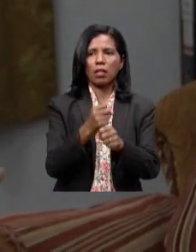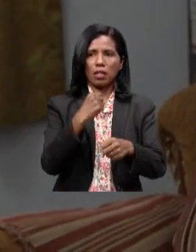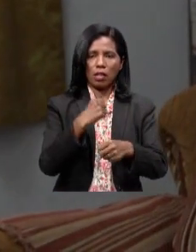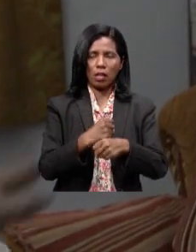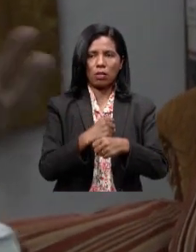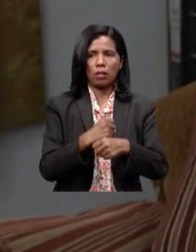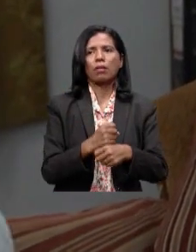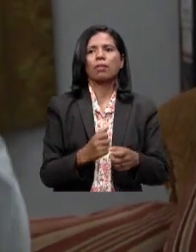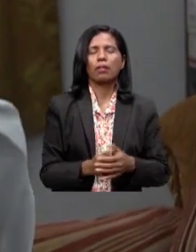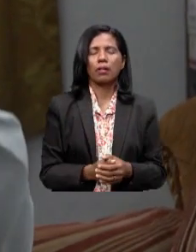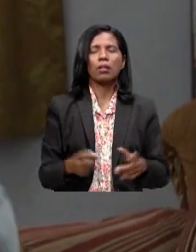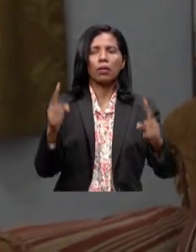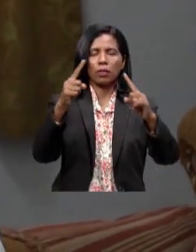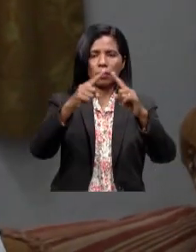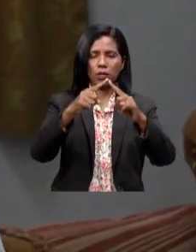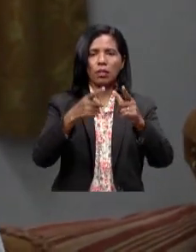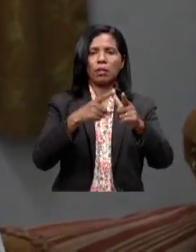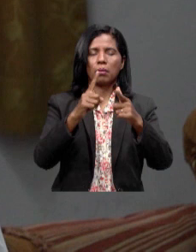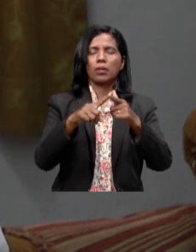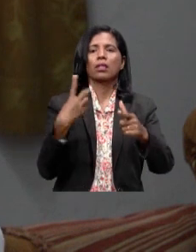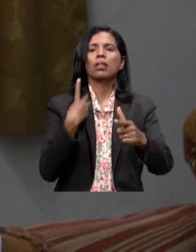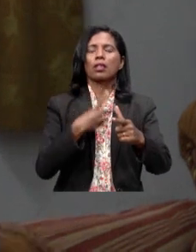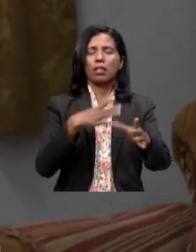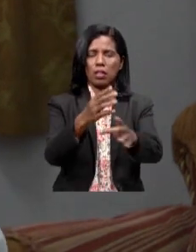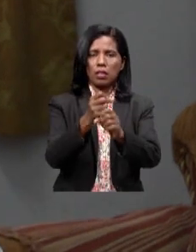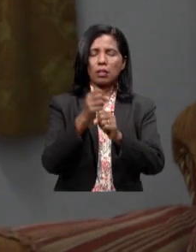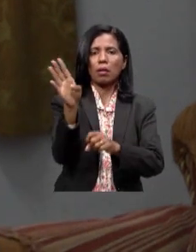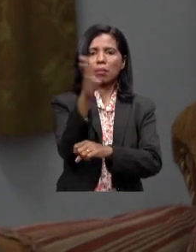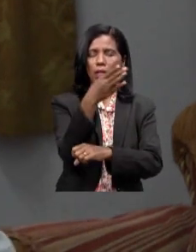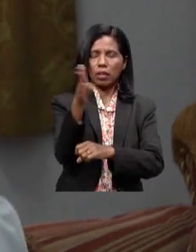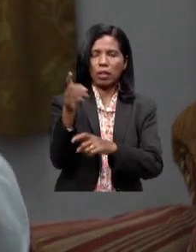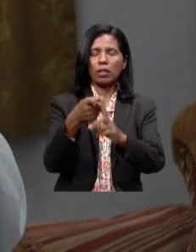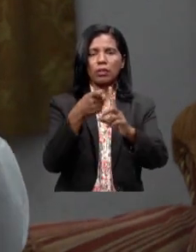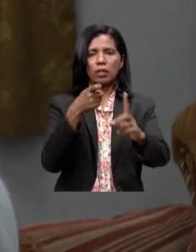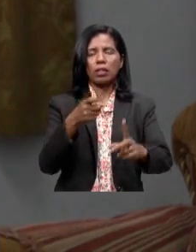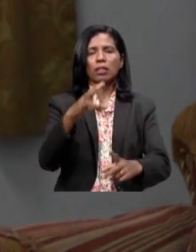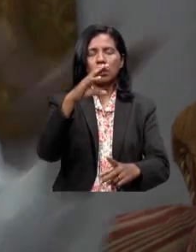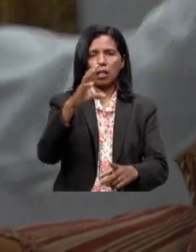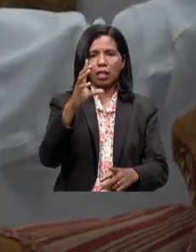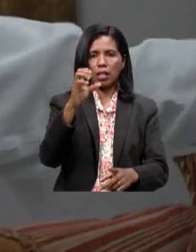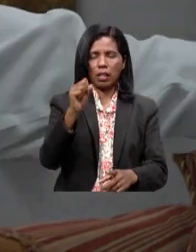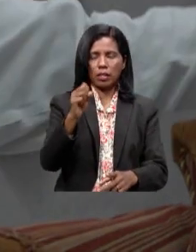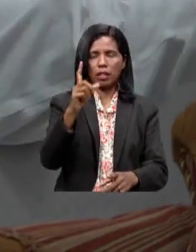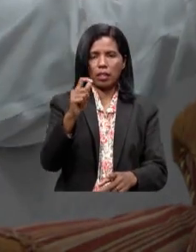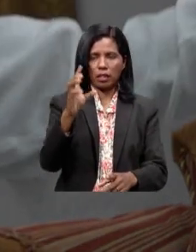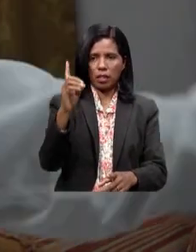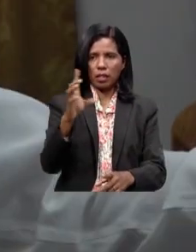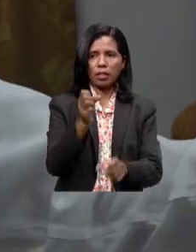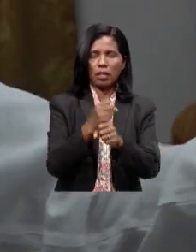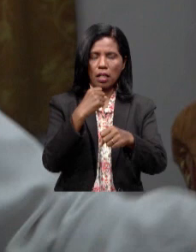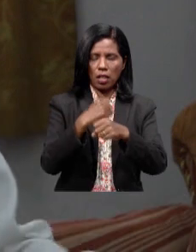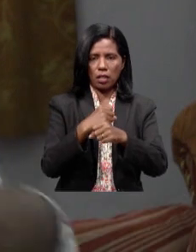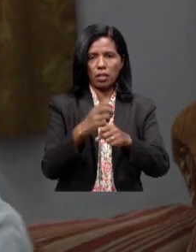produce atau torsek depois kita sim ultima emblema o bandera husi CSDT kita finaliza kera kita produce tenan ini model o